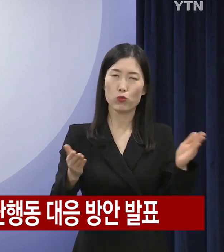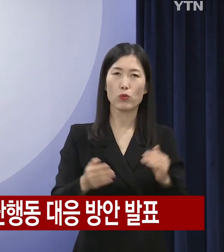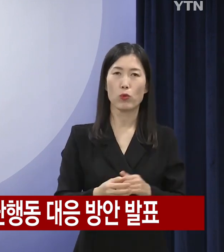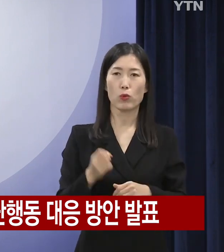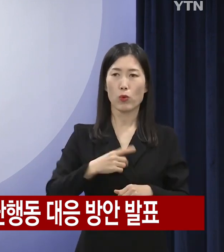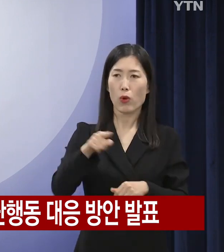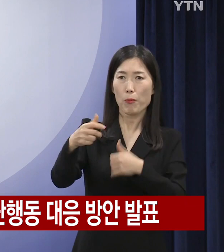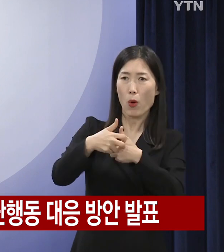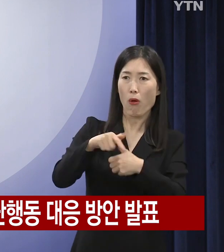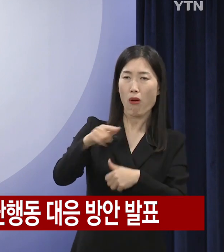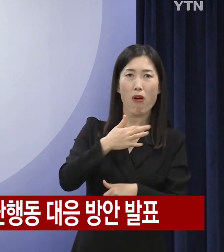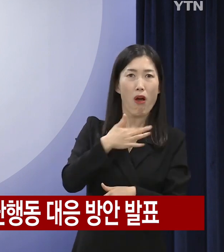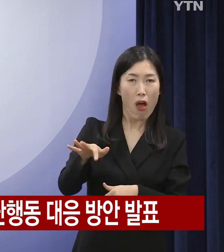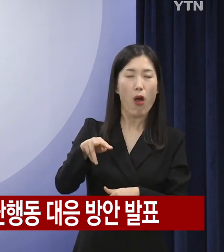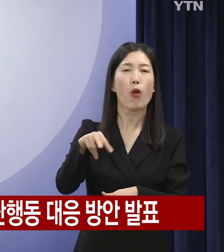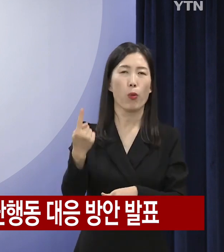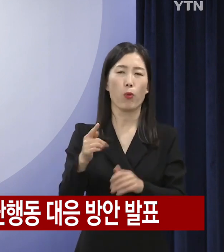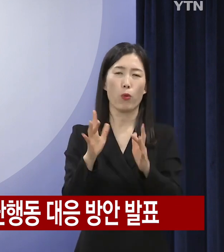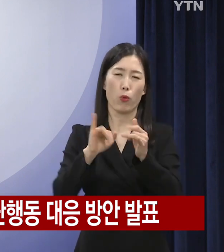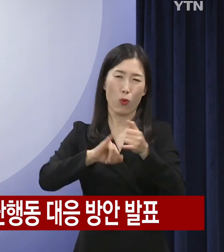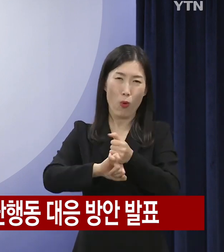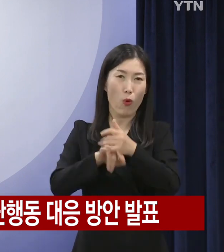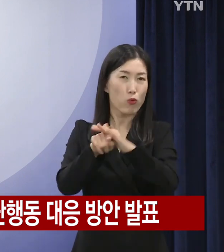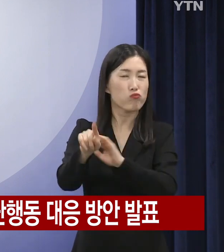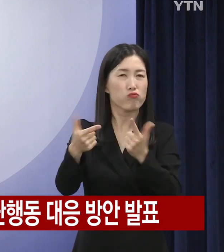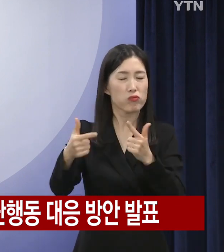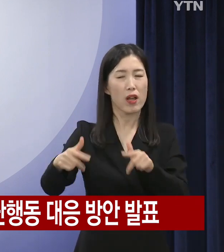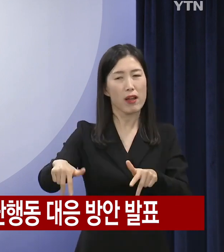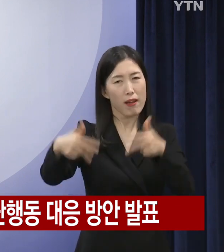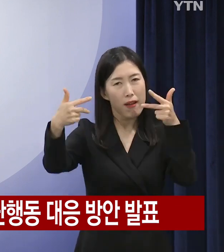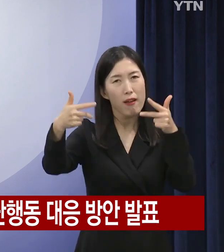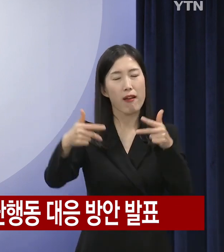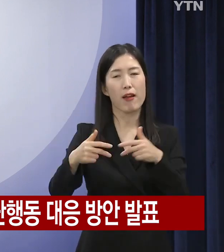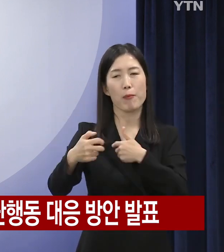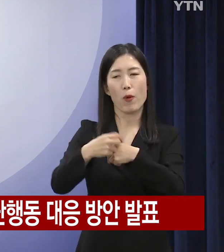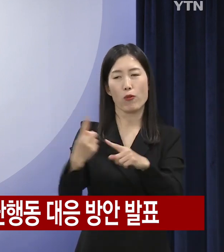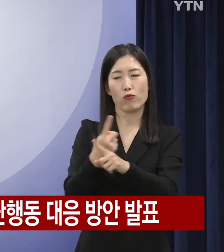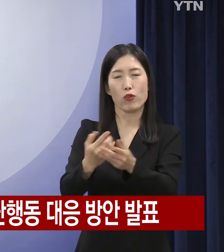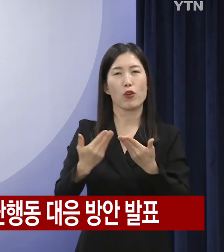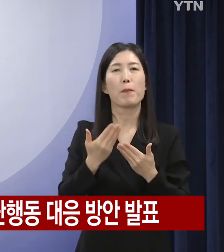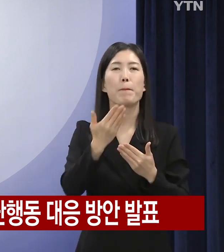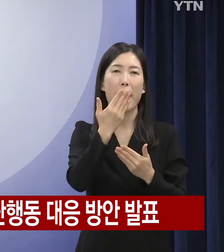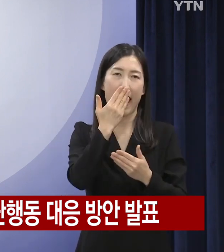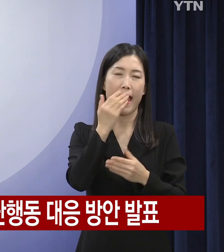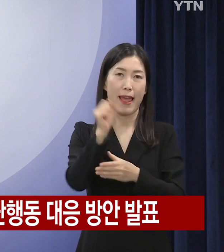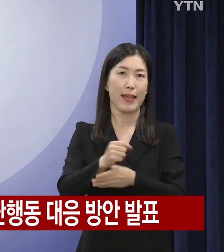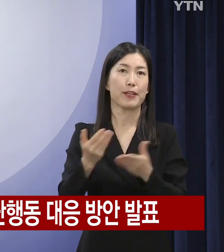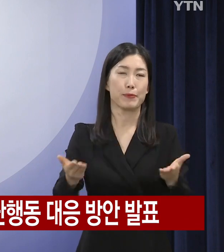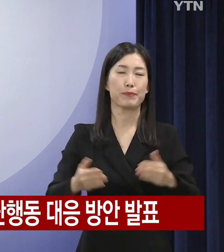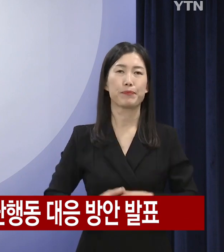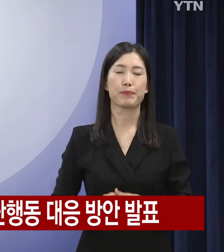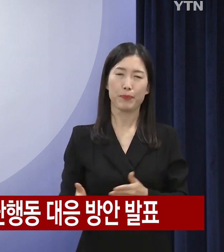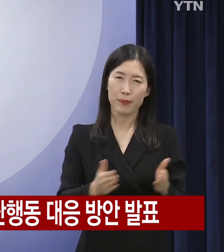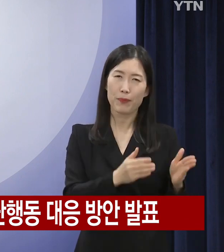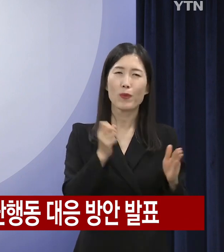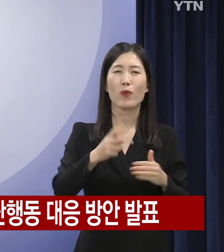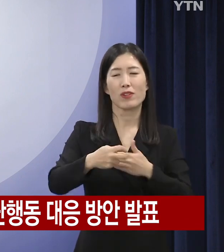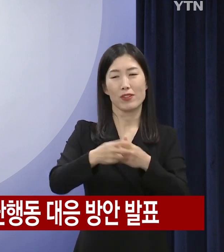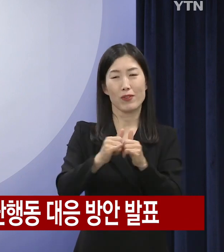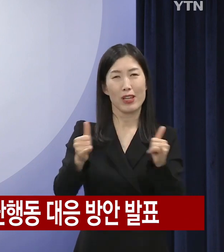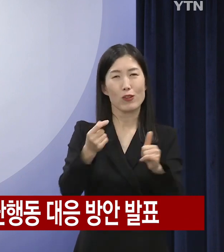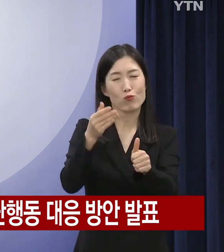환자도 비대면 진료를 받을 수 있도록 시행합니다. 의료진 여러분께 당부의 말씀을 드립니다.